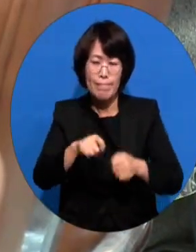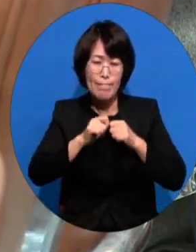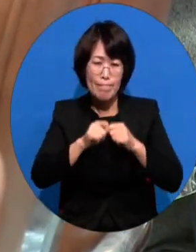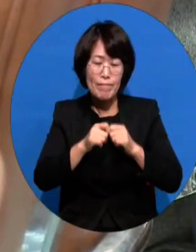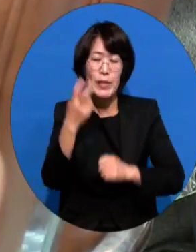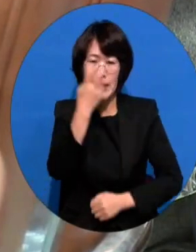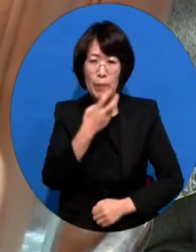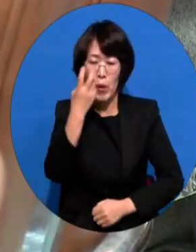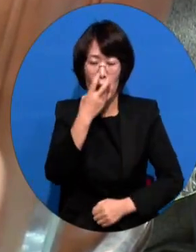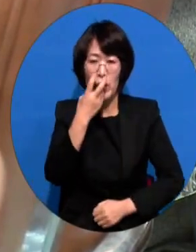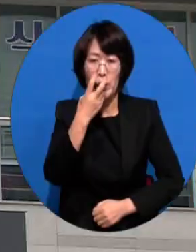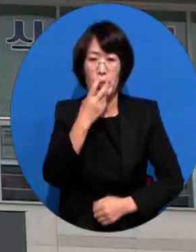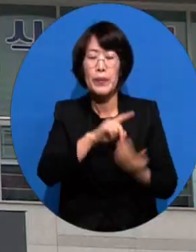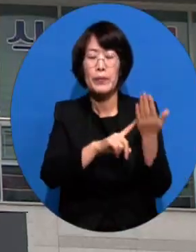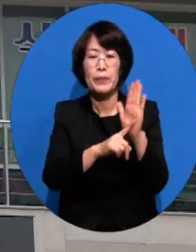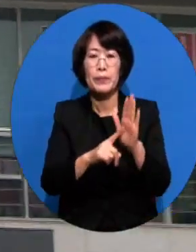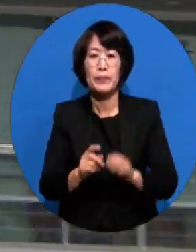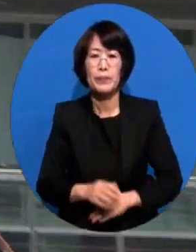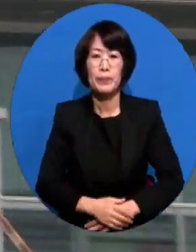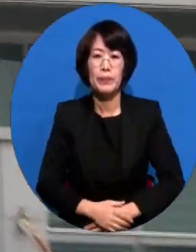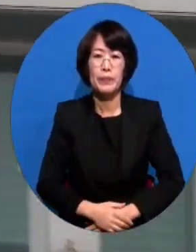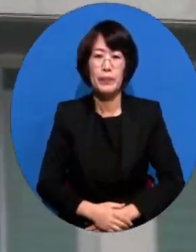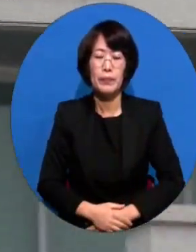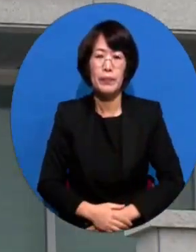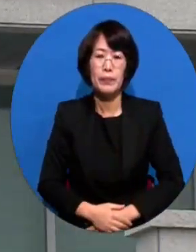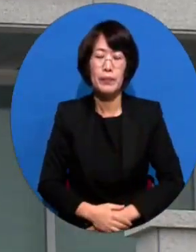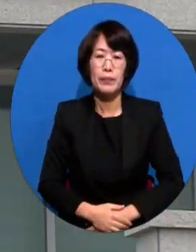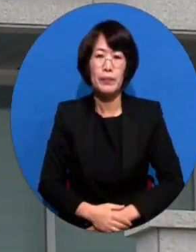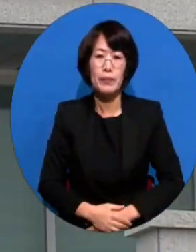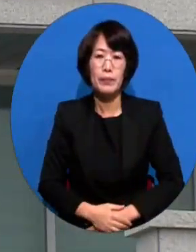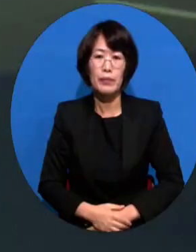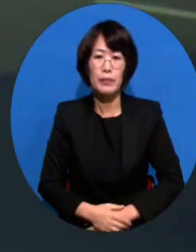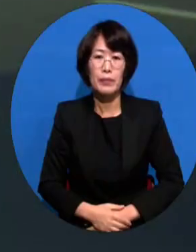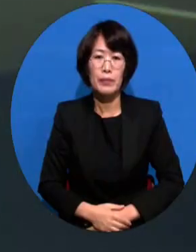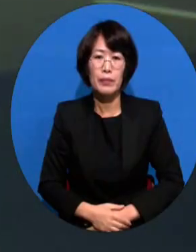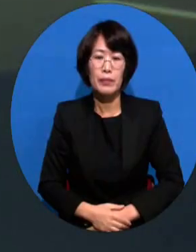깊게 살펴보기로 했습니다. MBC 뉴스 박종호입니다.